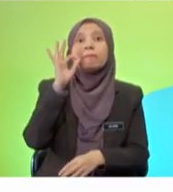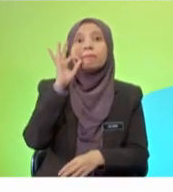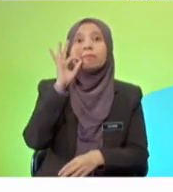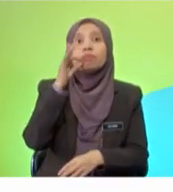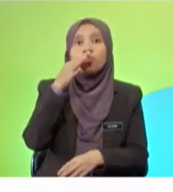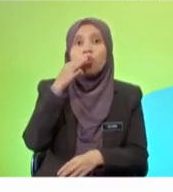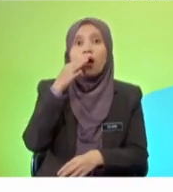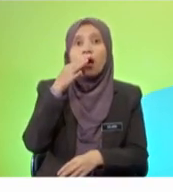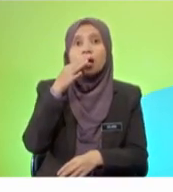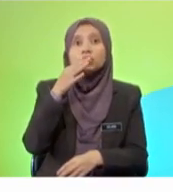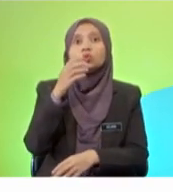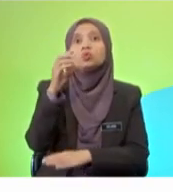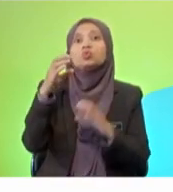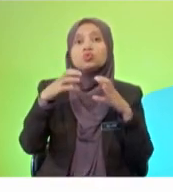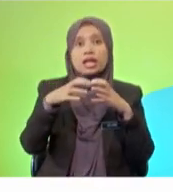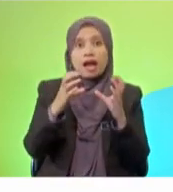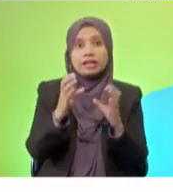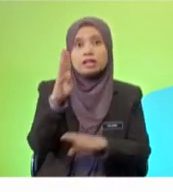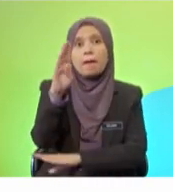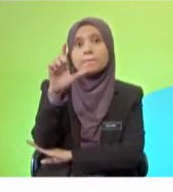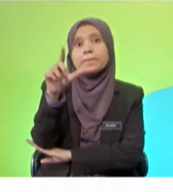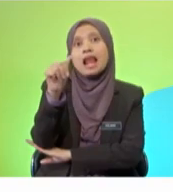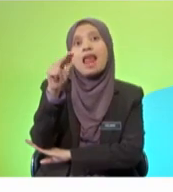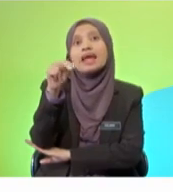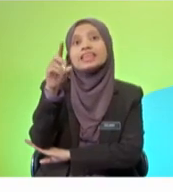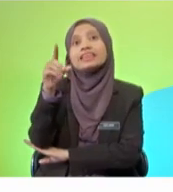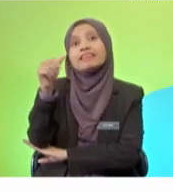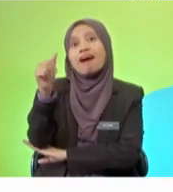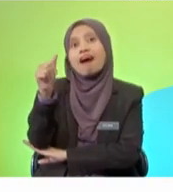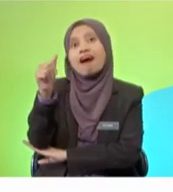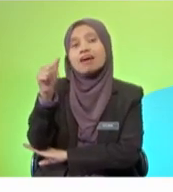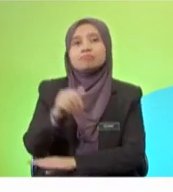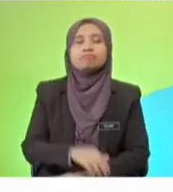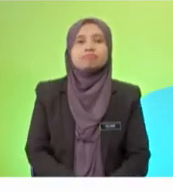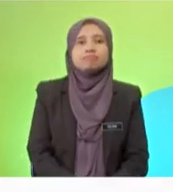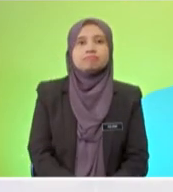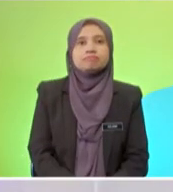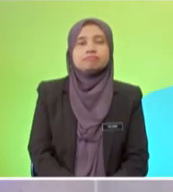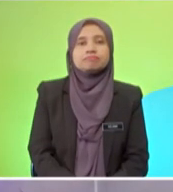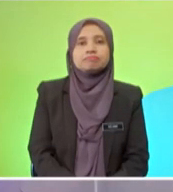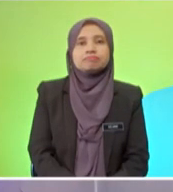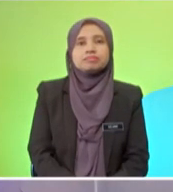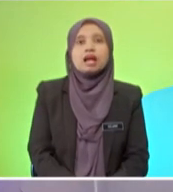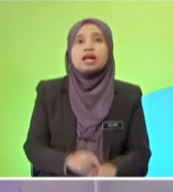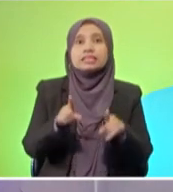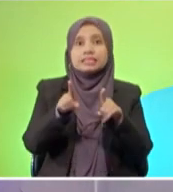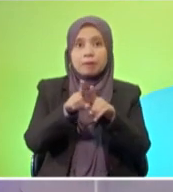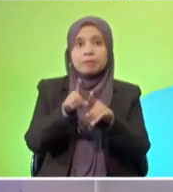mahal sekali buat baik kepada-pada buat jahat jangan sekali sama